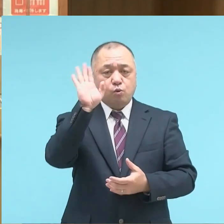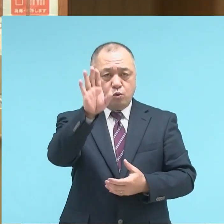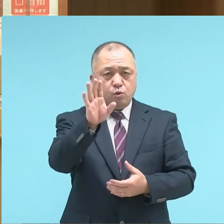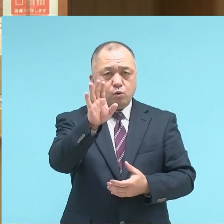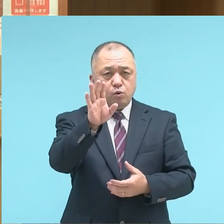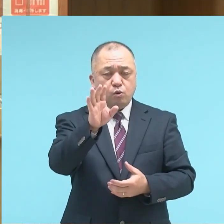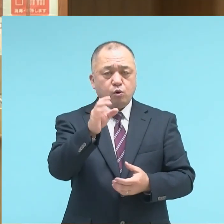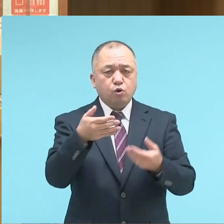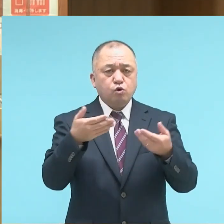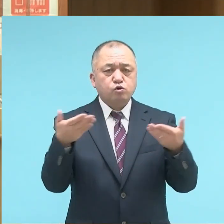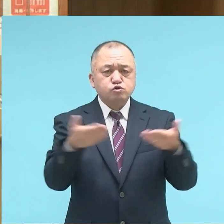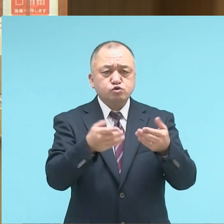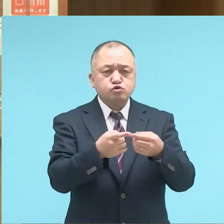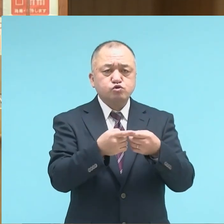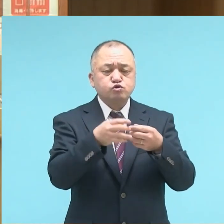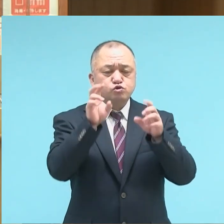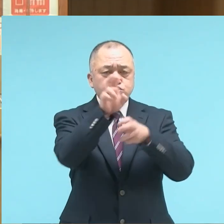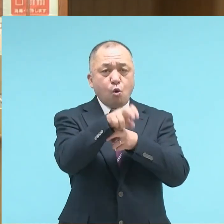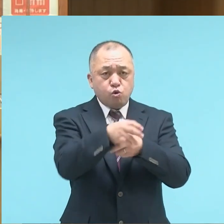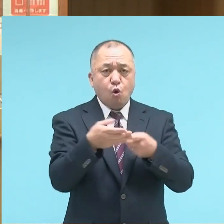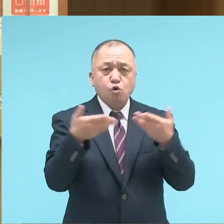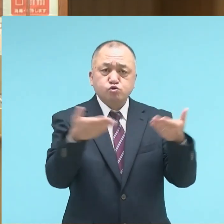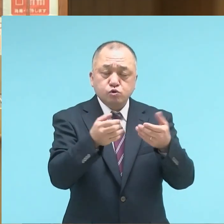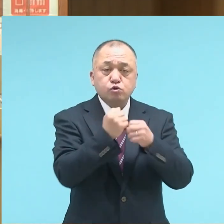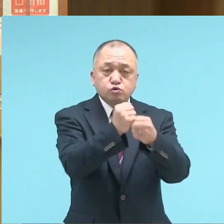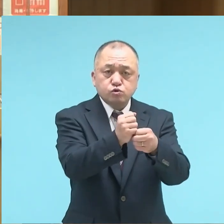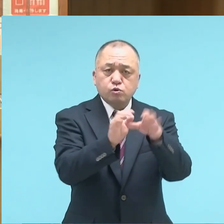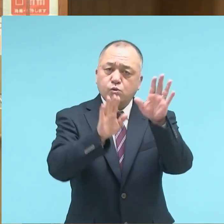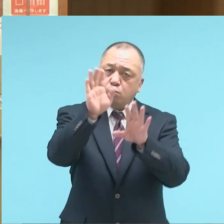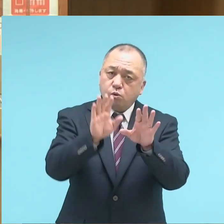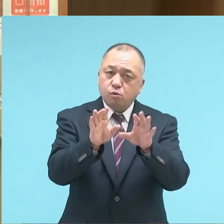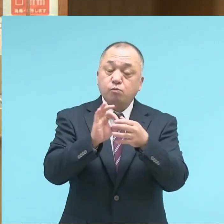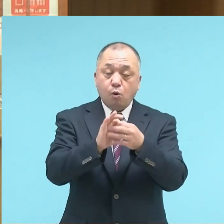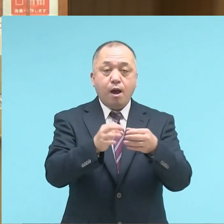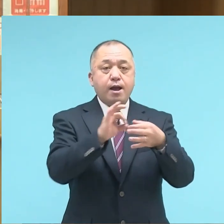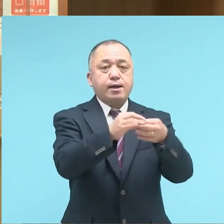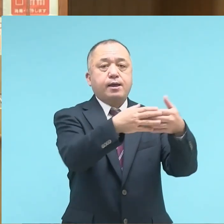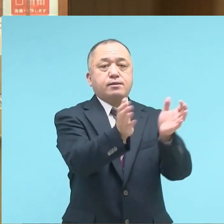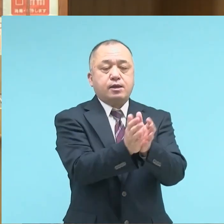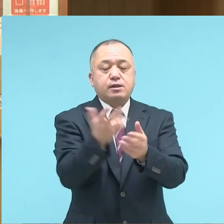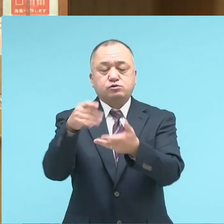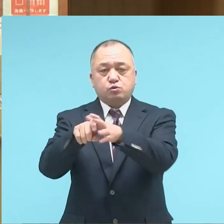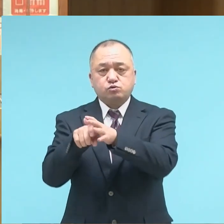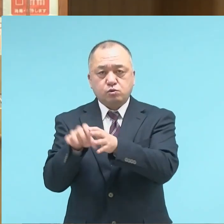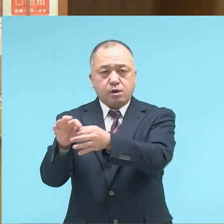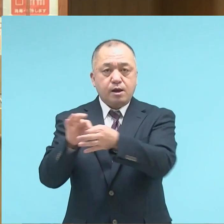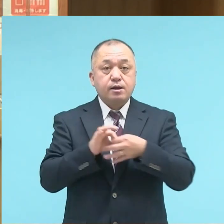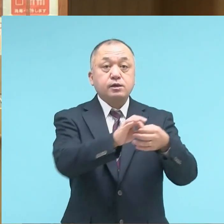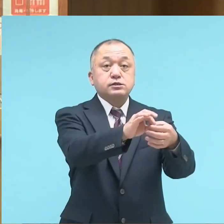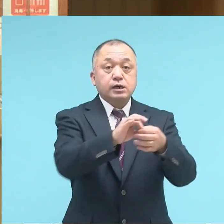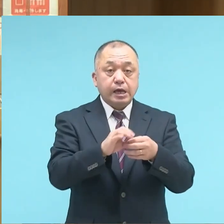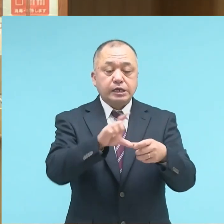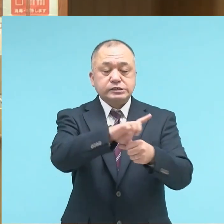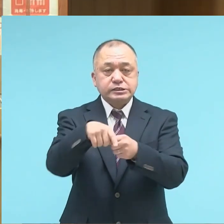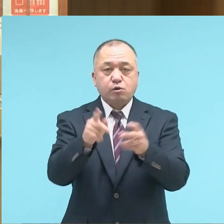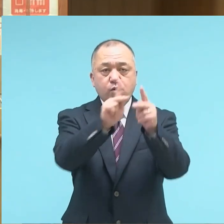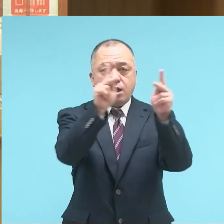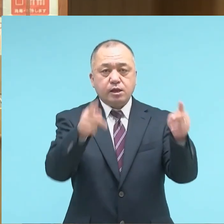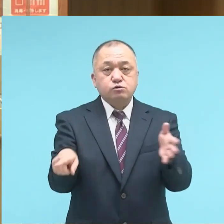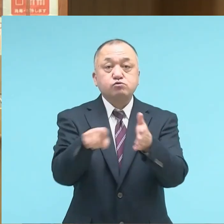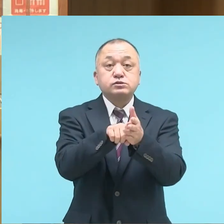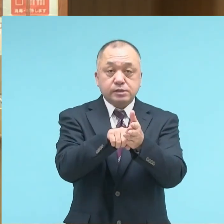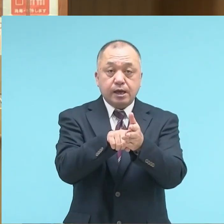かなければならないというふうに考えていますし、関係団体市町村とも連携をしながら、地域の課題に即したきめ細やか